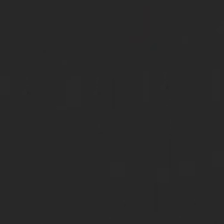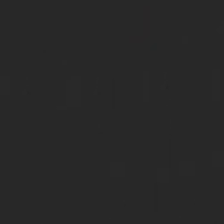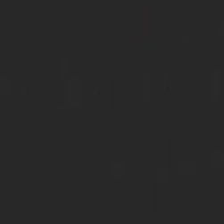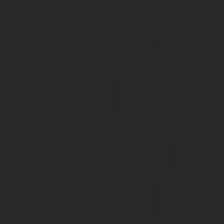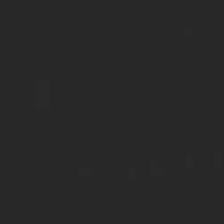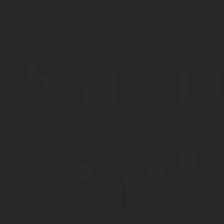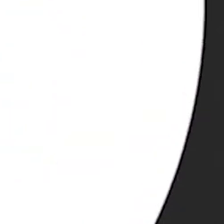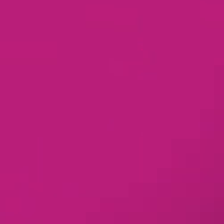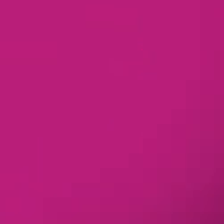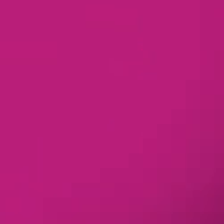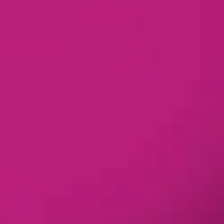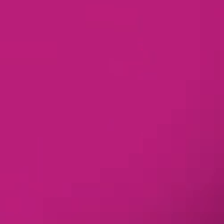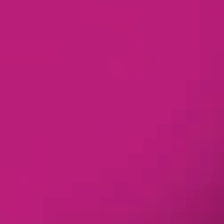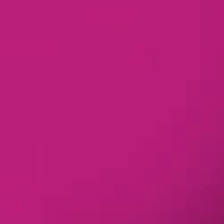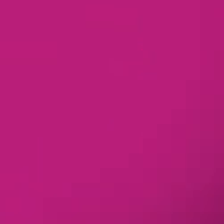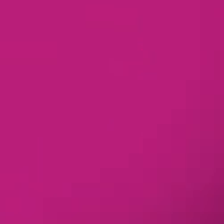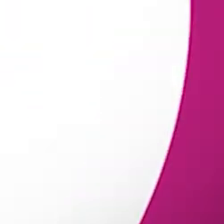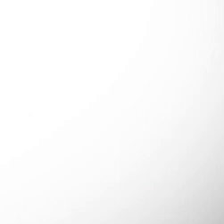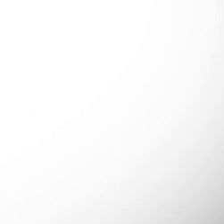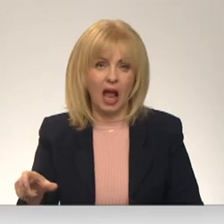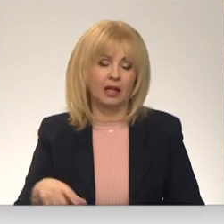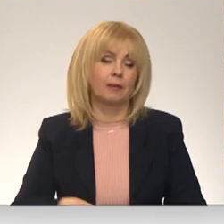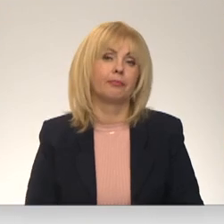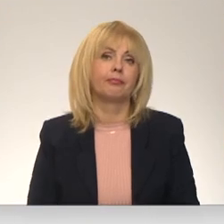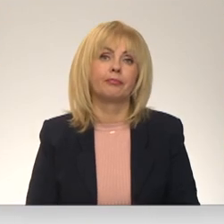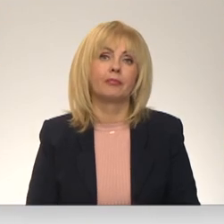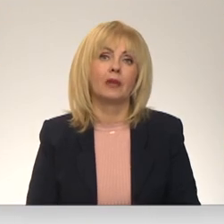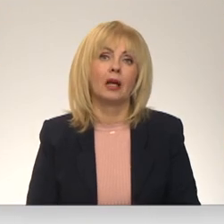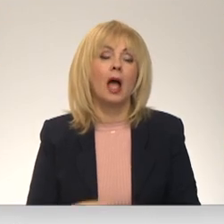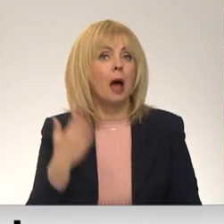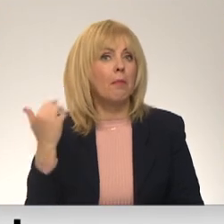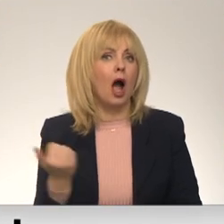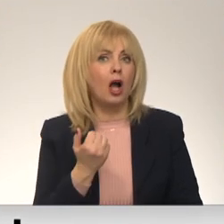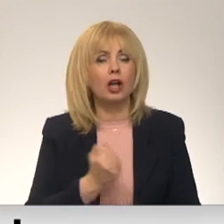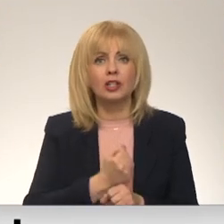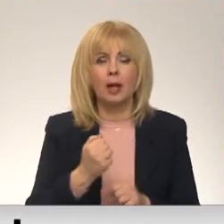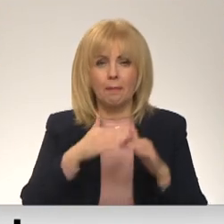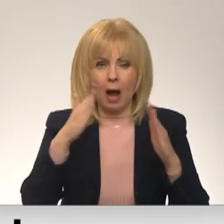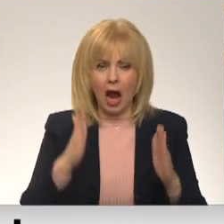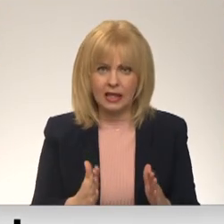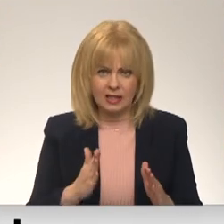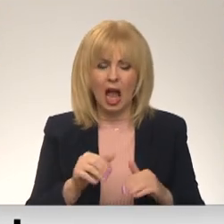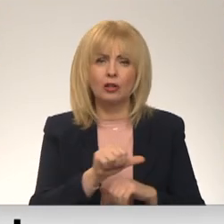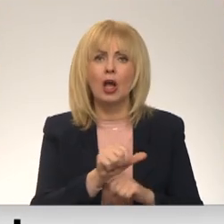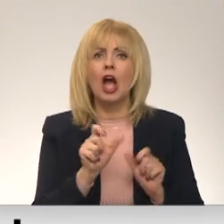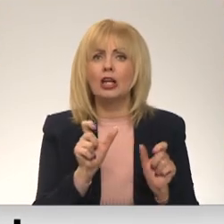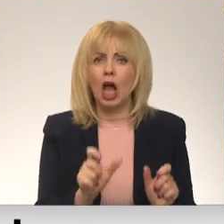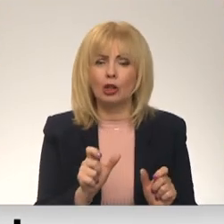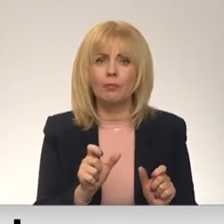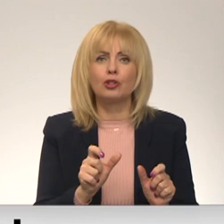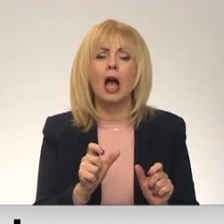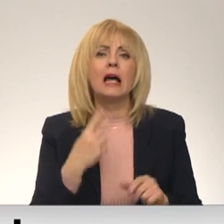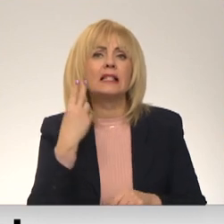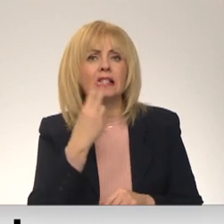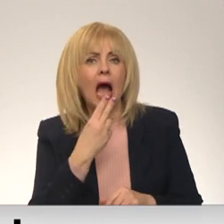Re, viss ēters ir te! Pērnā gadā stingrās mājasēdes ierobežojumu saimniecības preču veikaliem